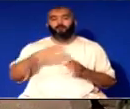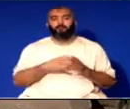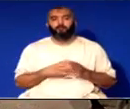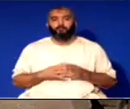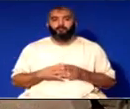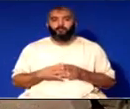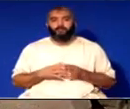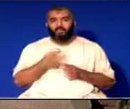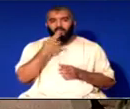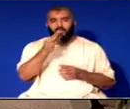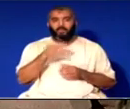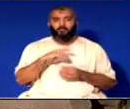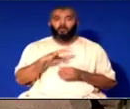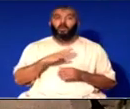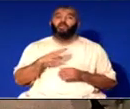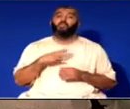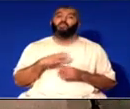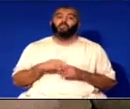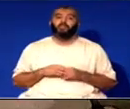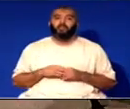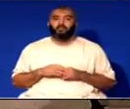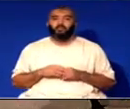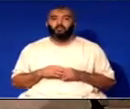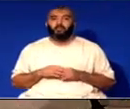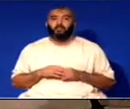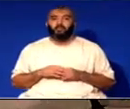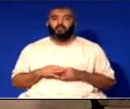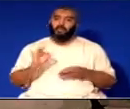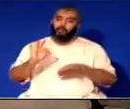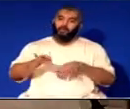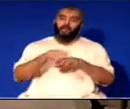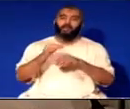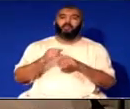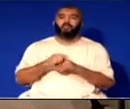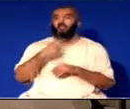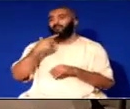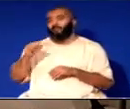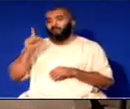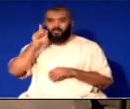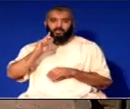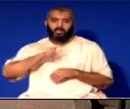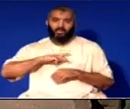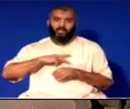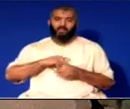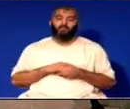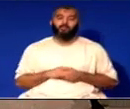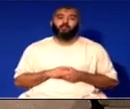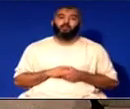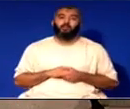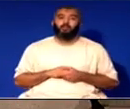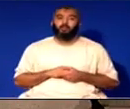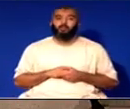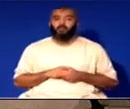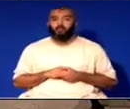عندها زوج بنتها، نعم، هذا زوج بنتها تقول لك راح للغربة الأرض المهجر وخلى